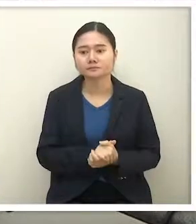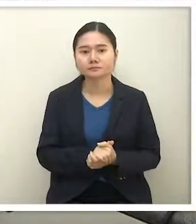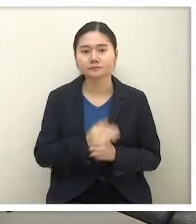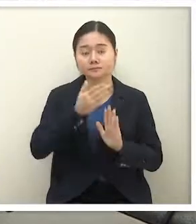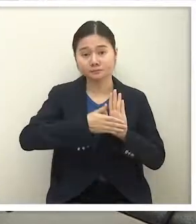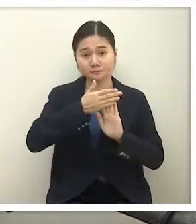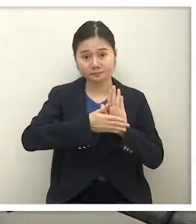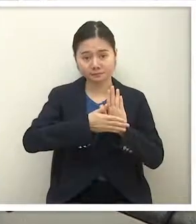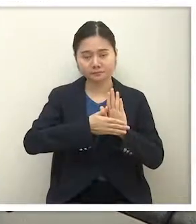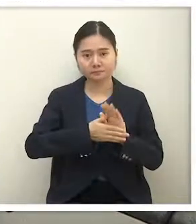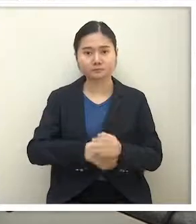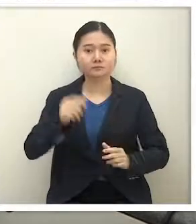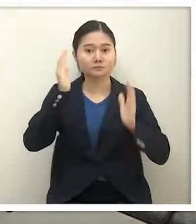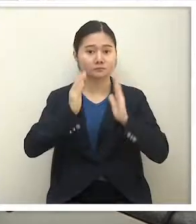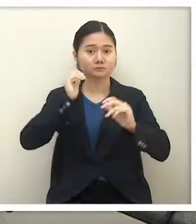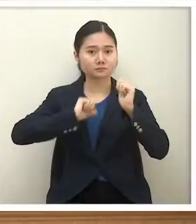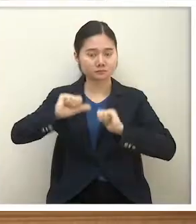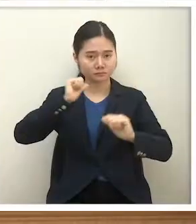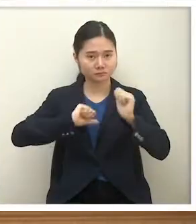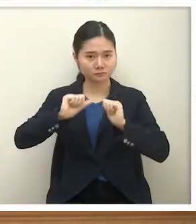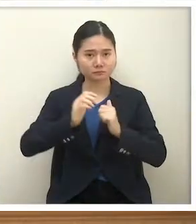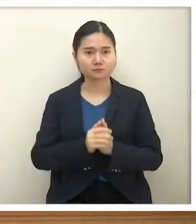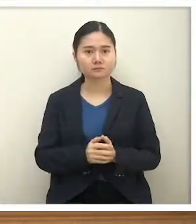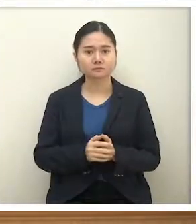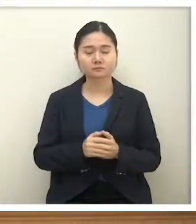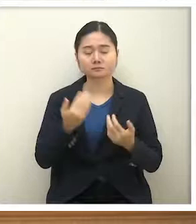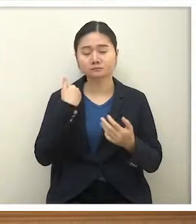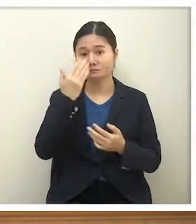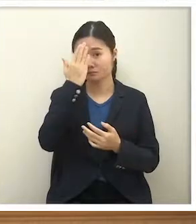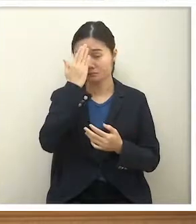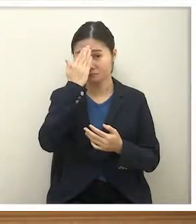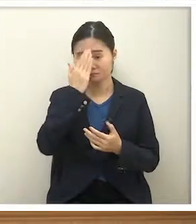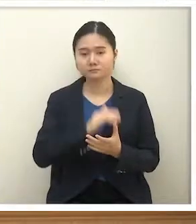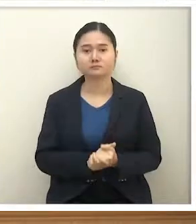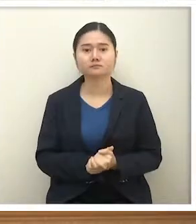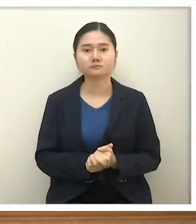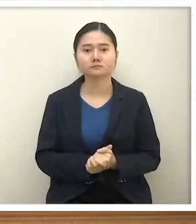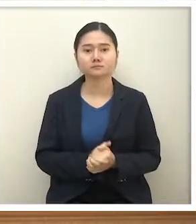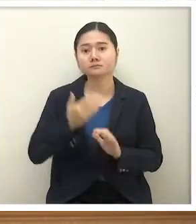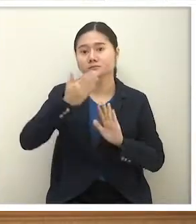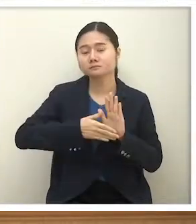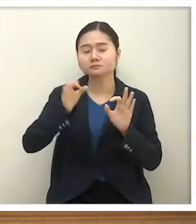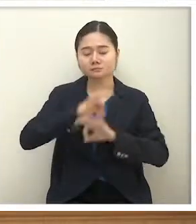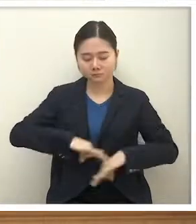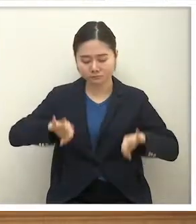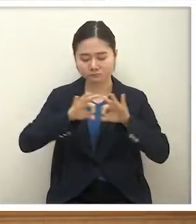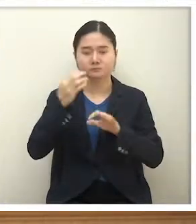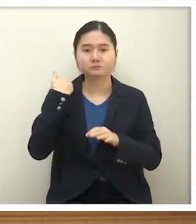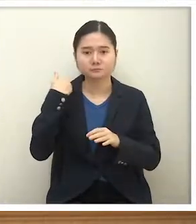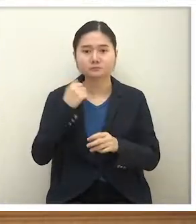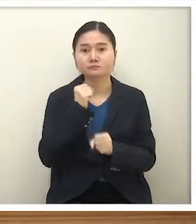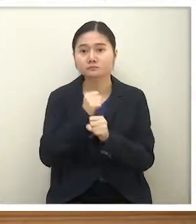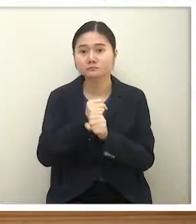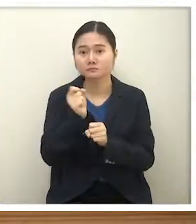ากหลังตัวละครแล้วก็มีฉากหน้าใช่ไหมครับซึ่งฉากหลังนี่เป็นเรื่องสำคัญมากใน